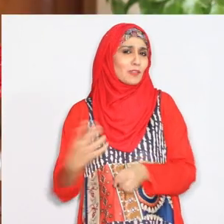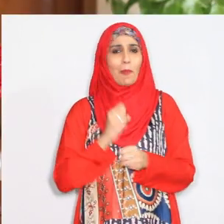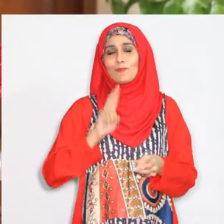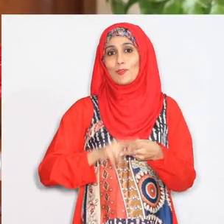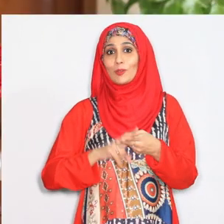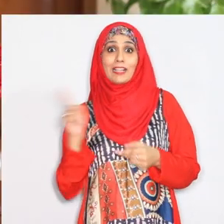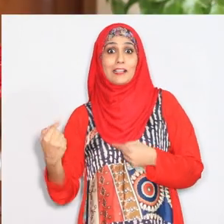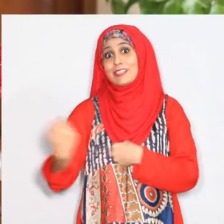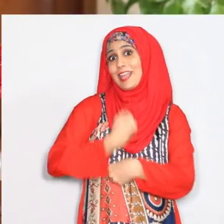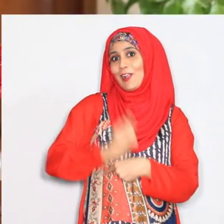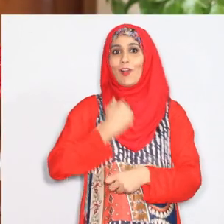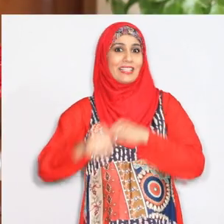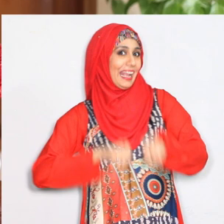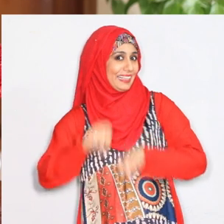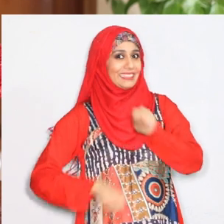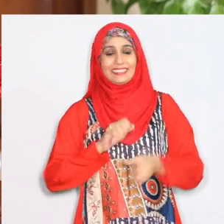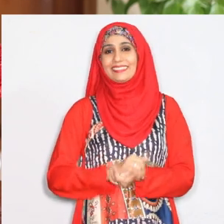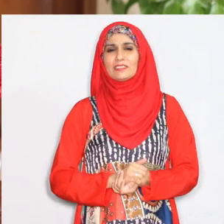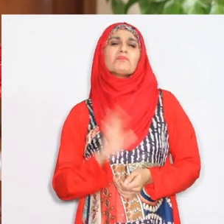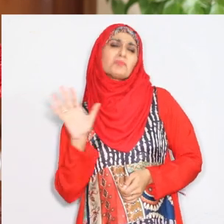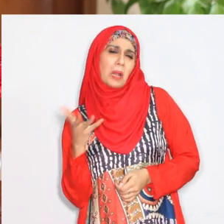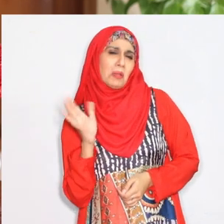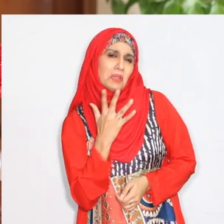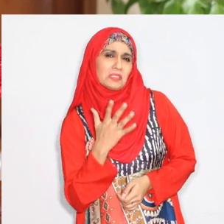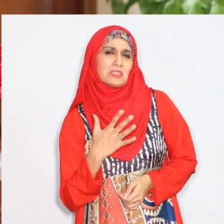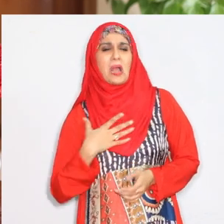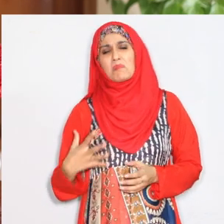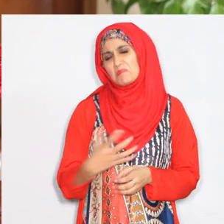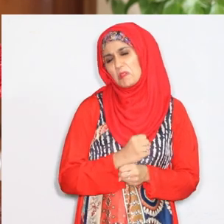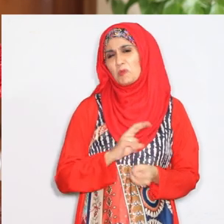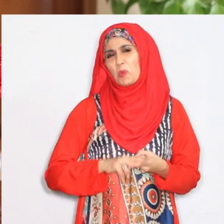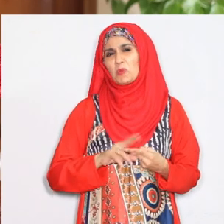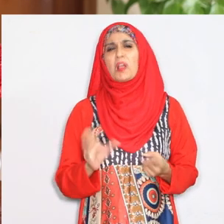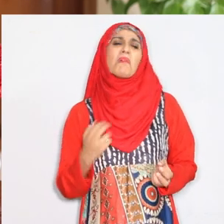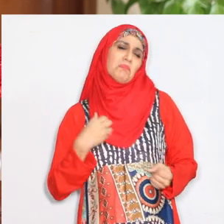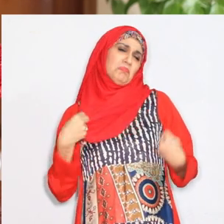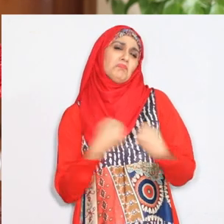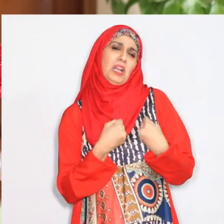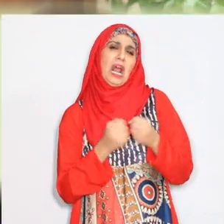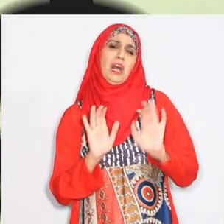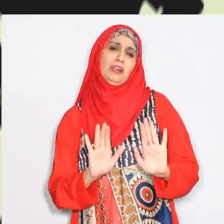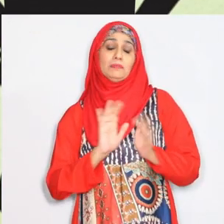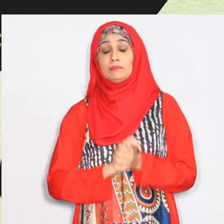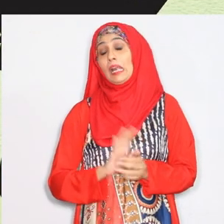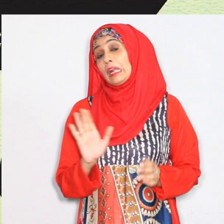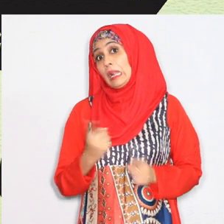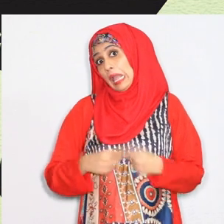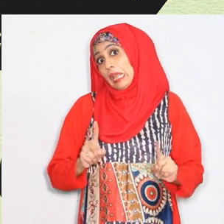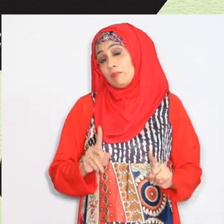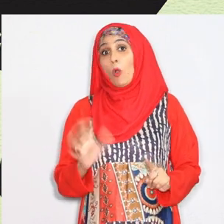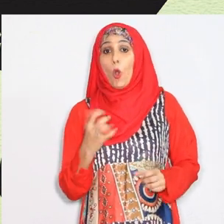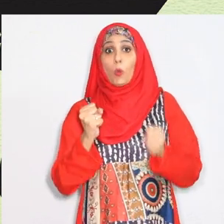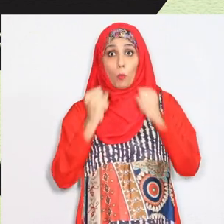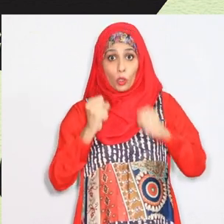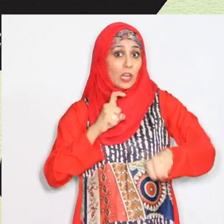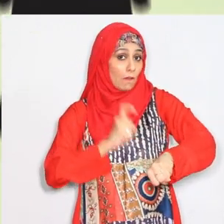भी वही सिखाए। कभी कभी लड़ाई भी हो जाती है हम दोस्तों में, लेकिन जब भी कोई